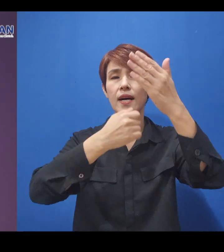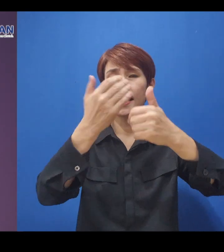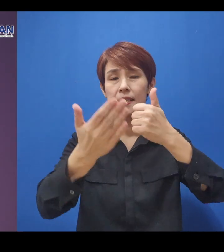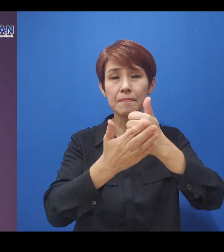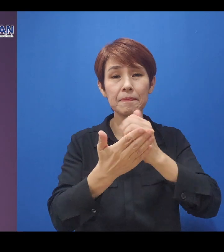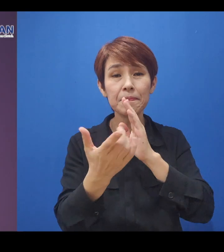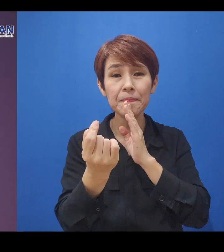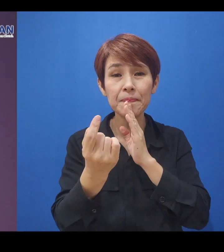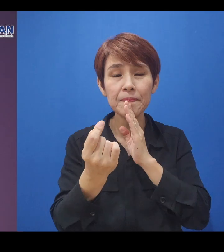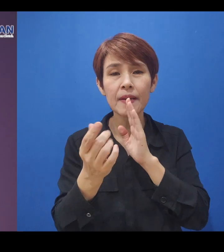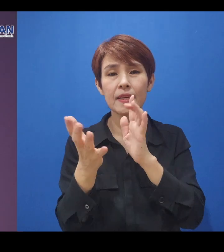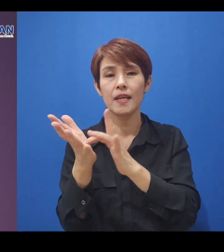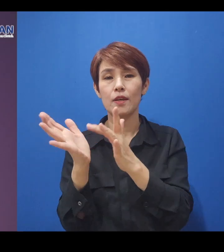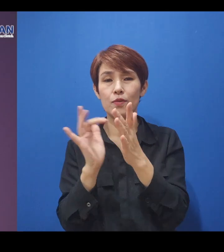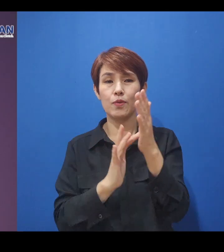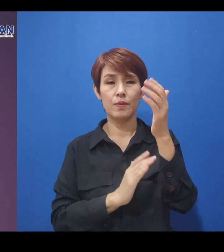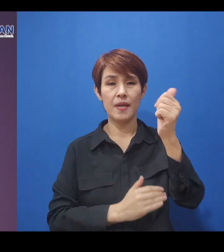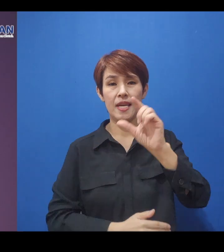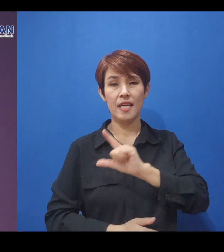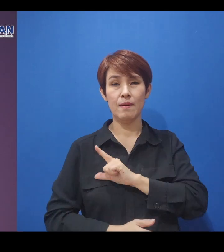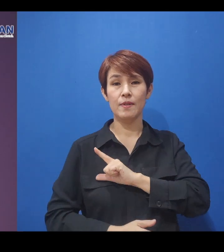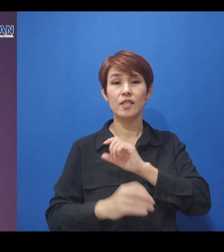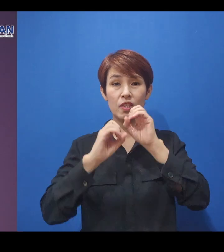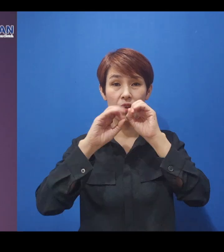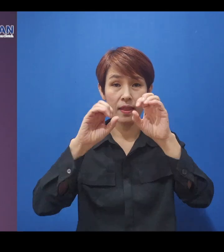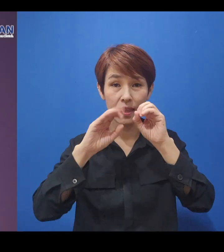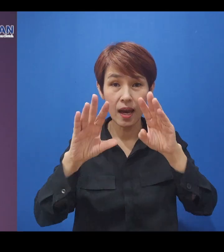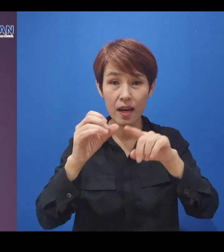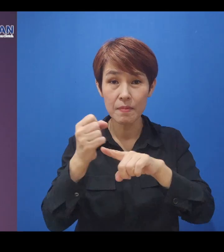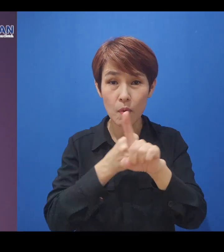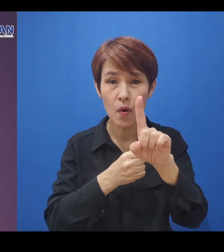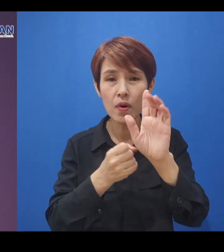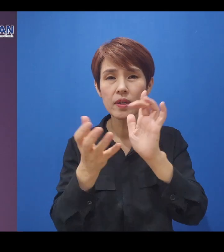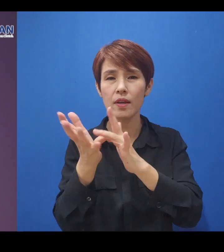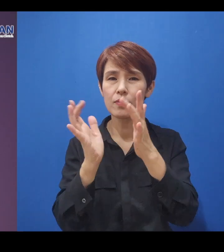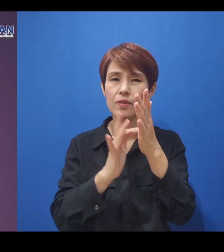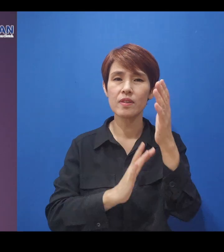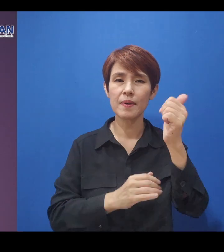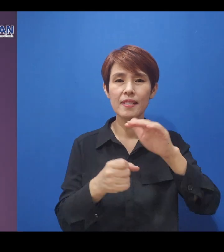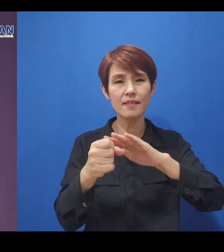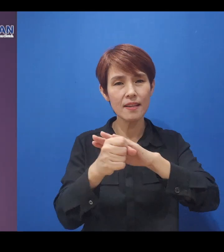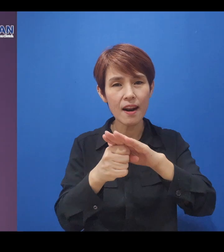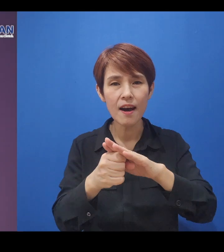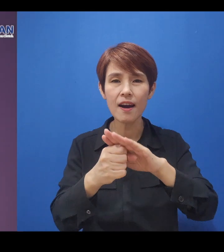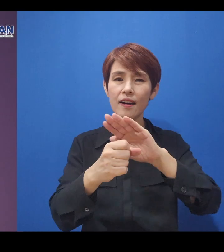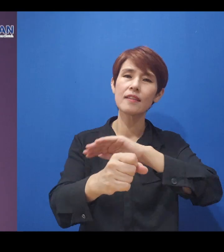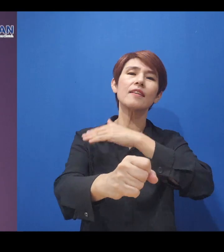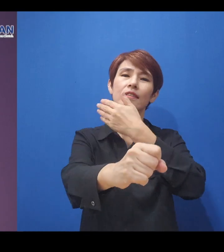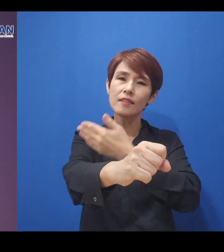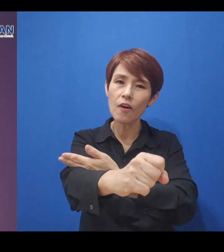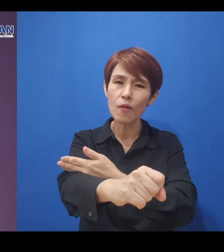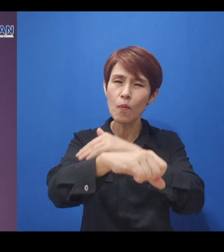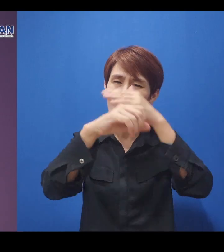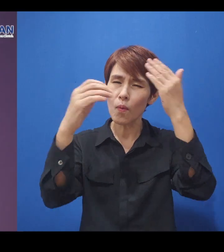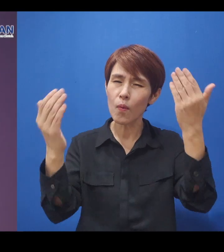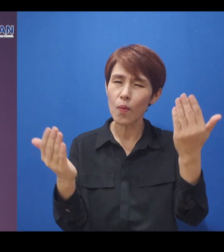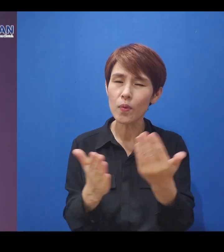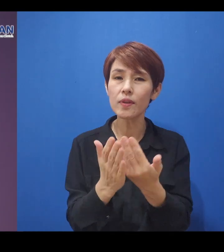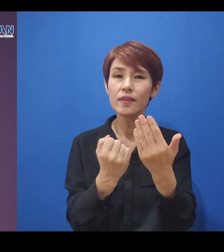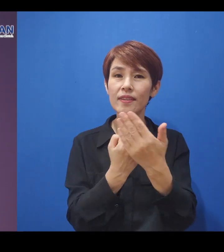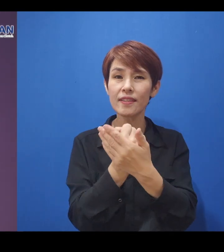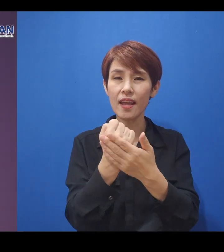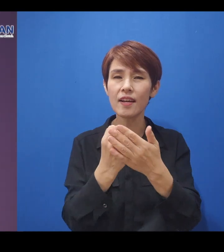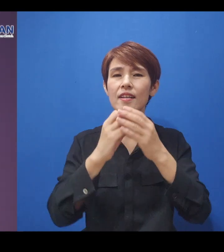하나님이시듯, 예수 그리스도의 이름을 전했다는 건 예수님의 사랑, 예수님의 능력, 그 모든